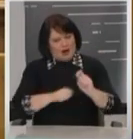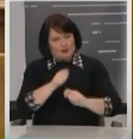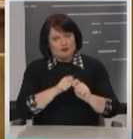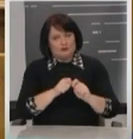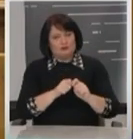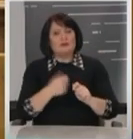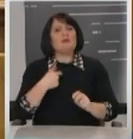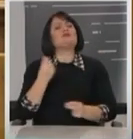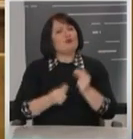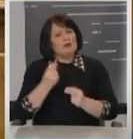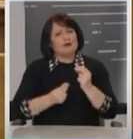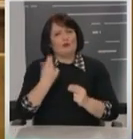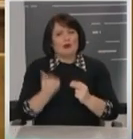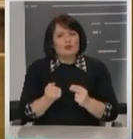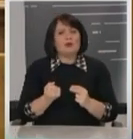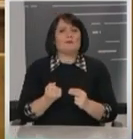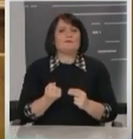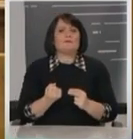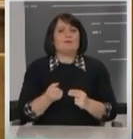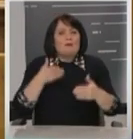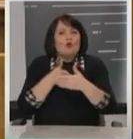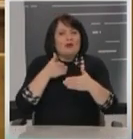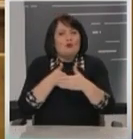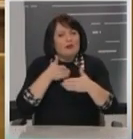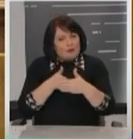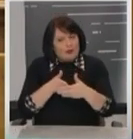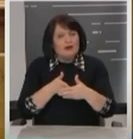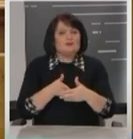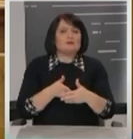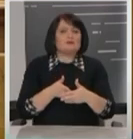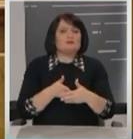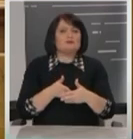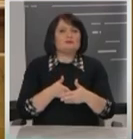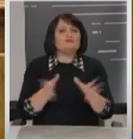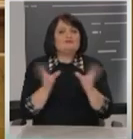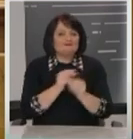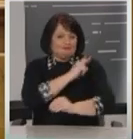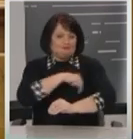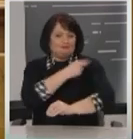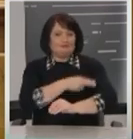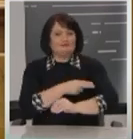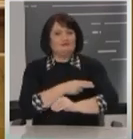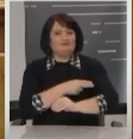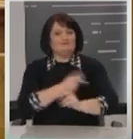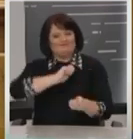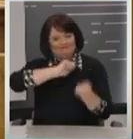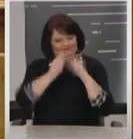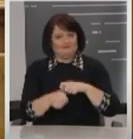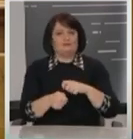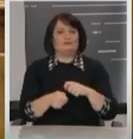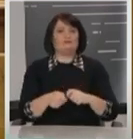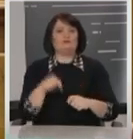τα προβλήματα και τα εμπόδια που ετέθησαν, ιδίως στα νοσοκομεία, προχωρήσαμε στην αποκατάσταση αυτής